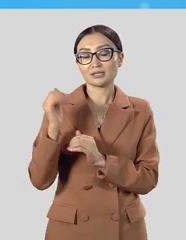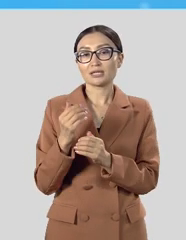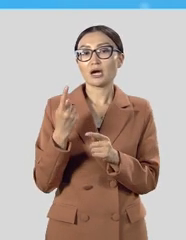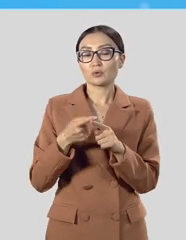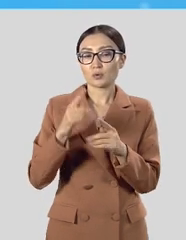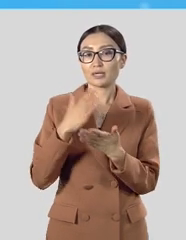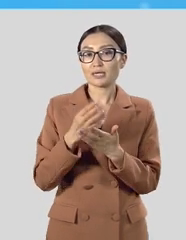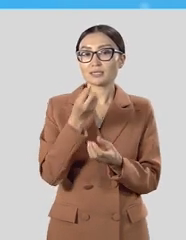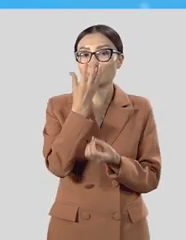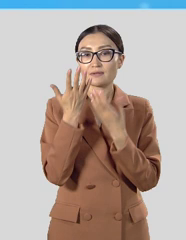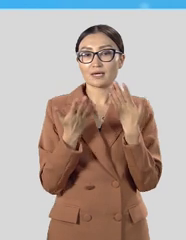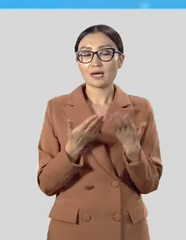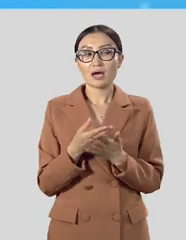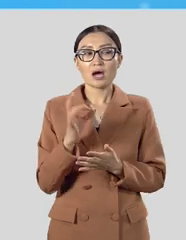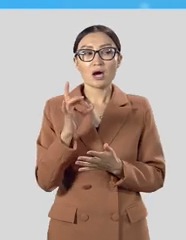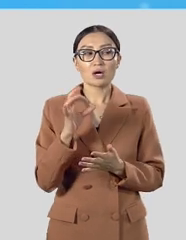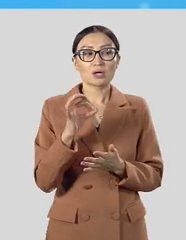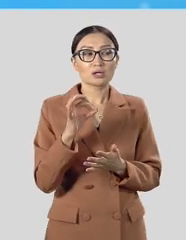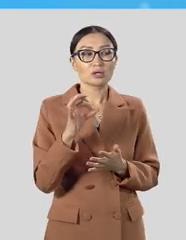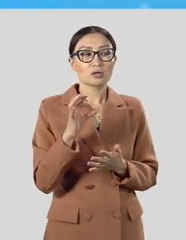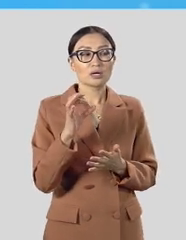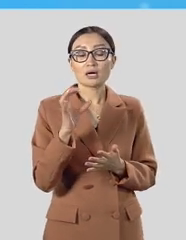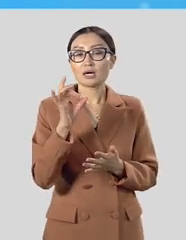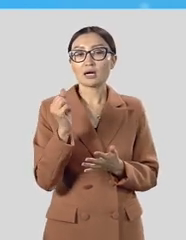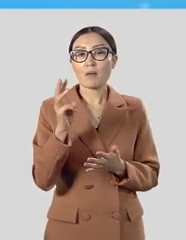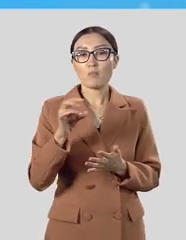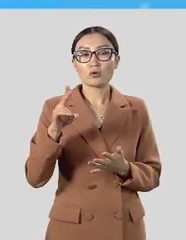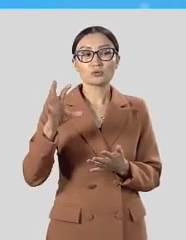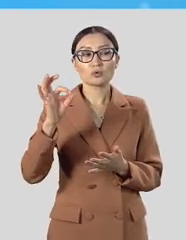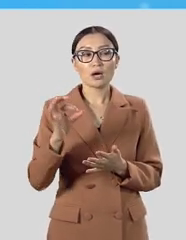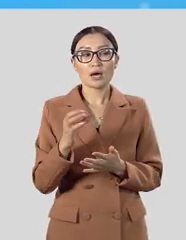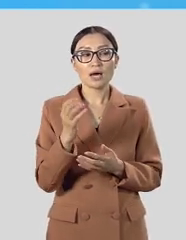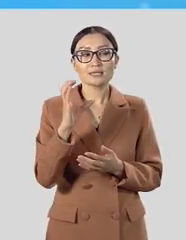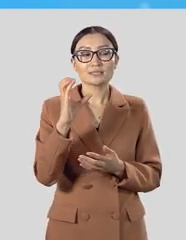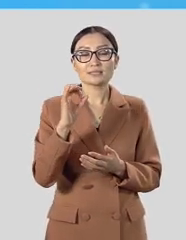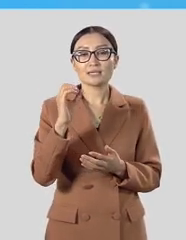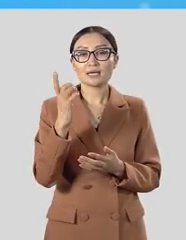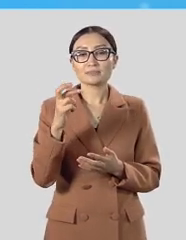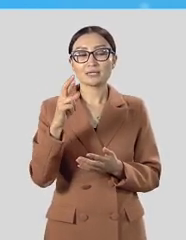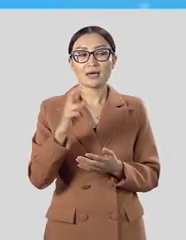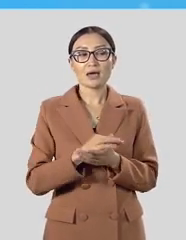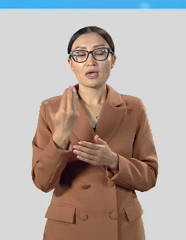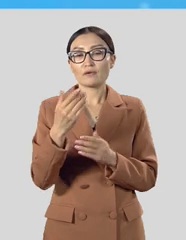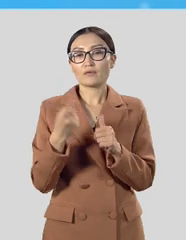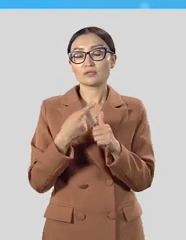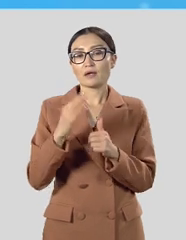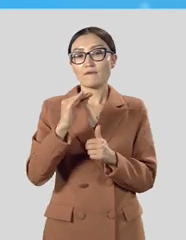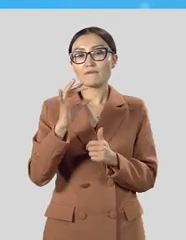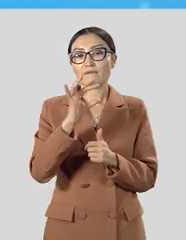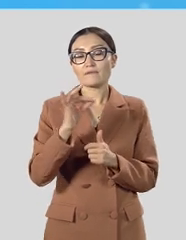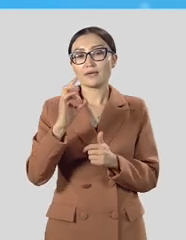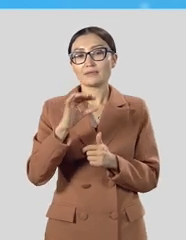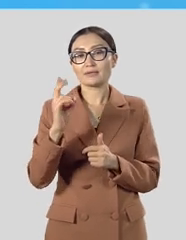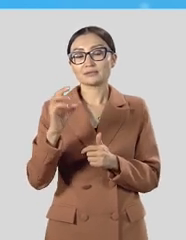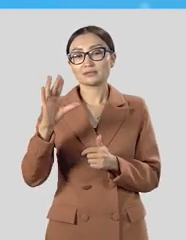цветы. Например, рамонда сербская – цветок в анабиозе. Его прозвали растением фениксом за